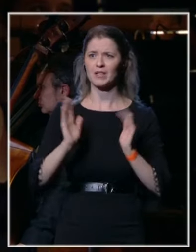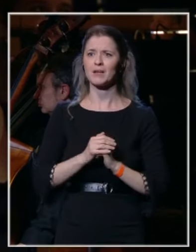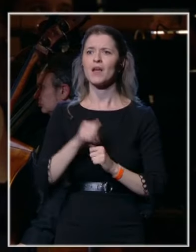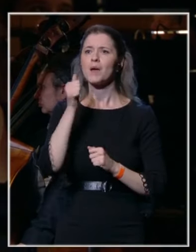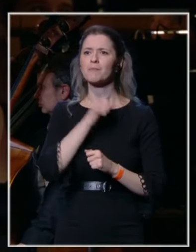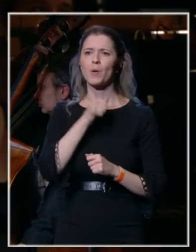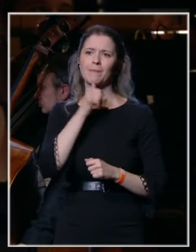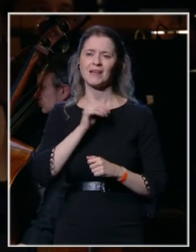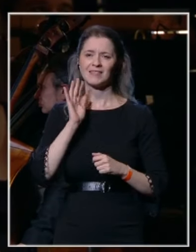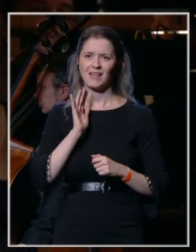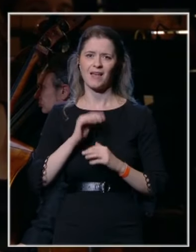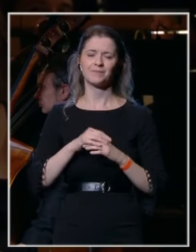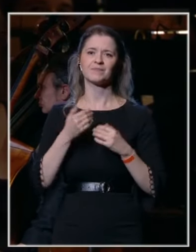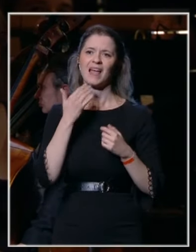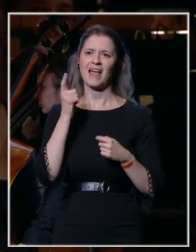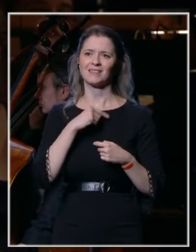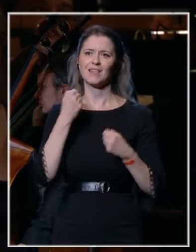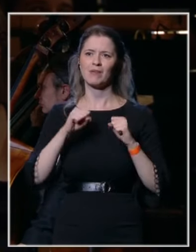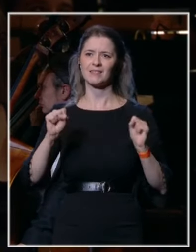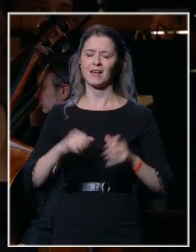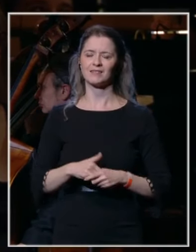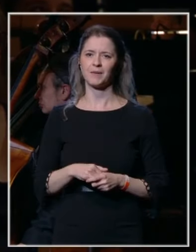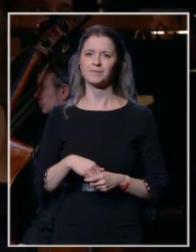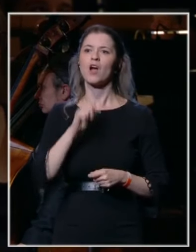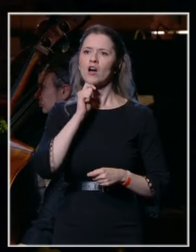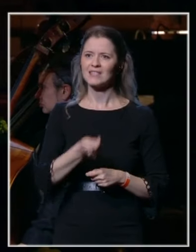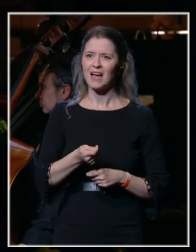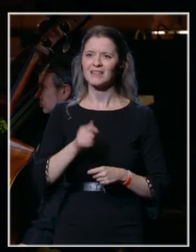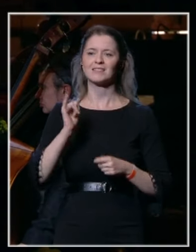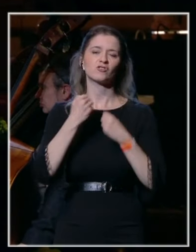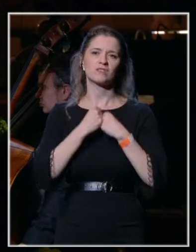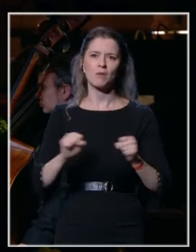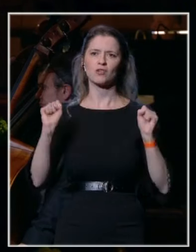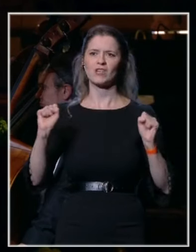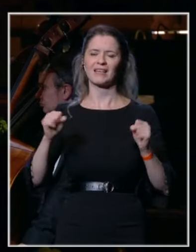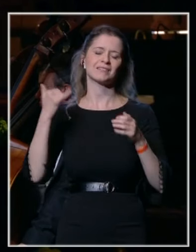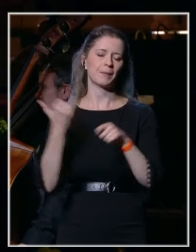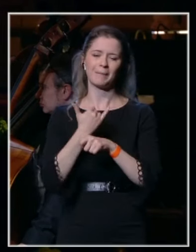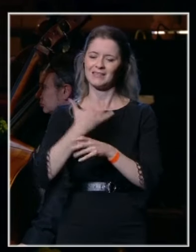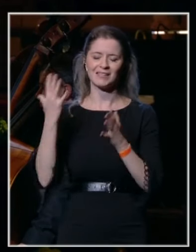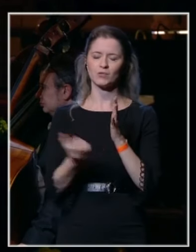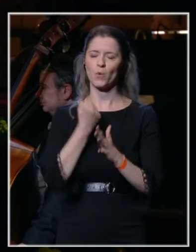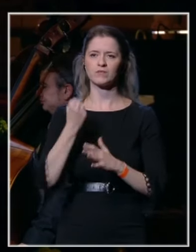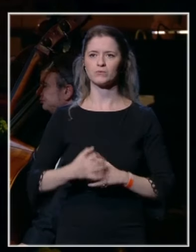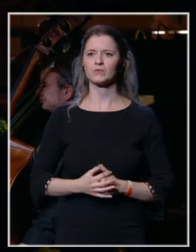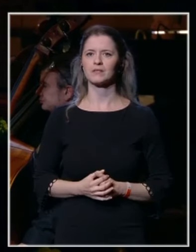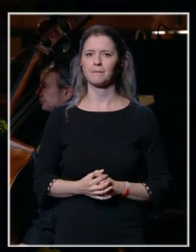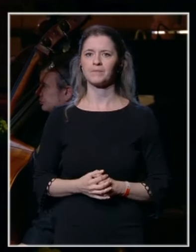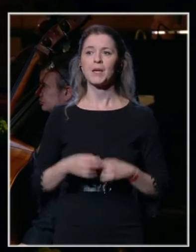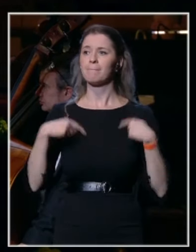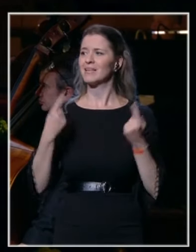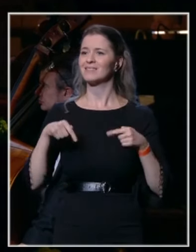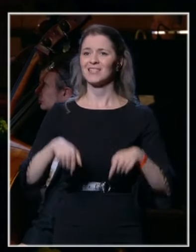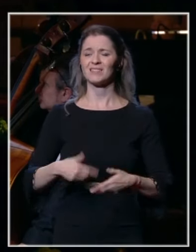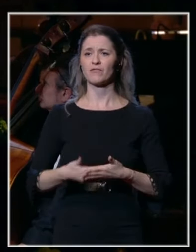et libertate, a hazáért és a szabadságért mindig győzünk. Mi itt vagyunk,